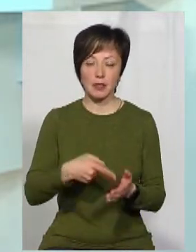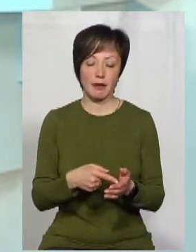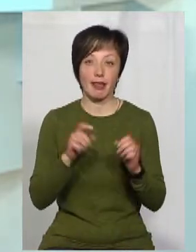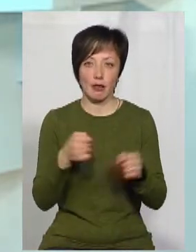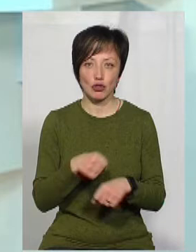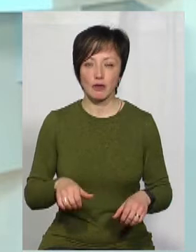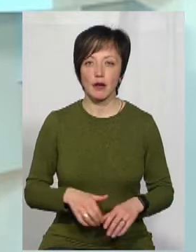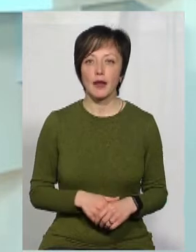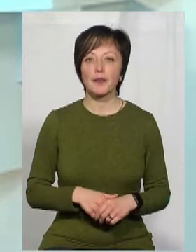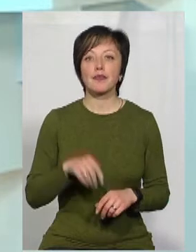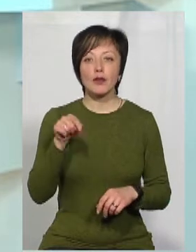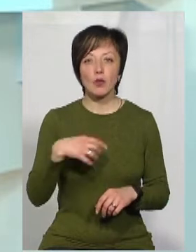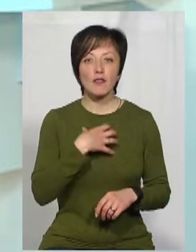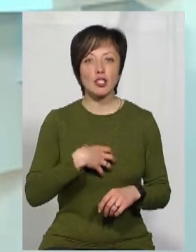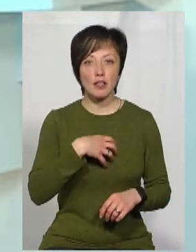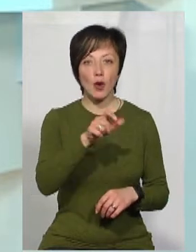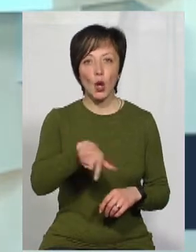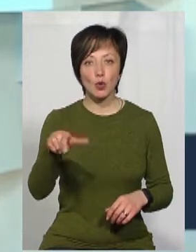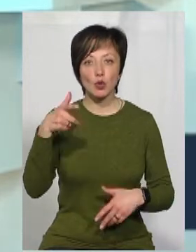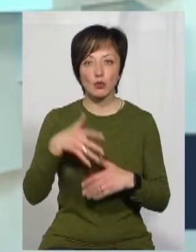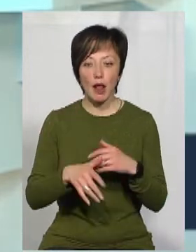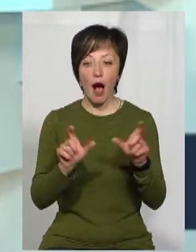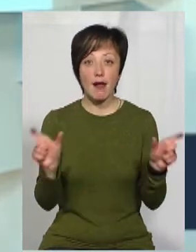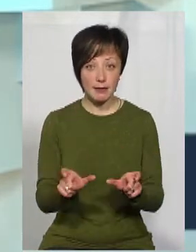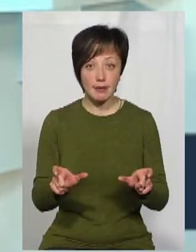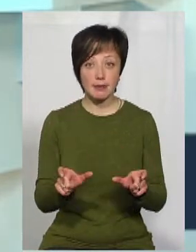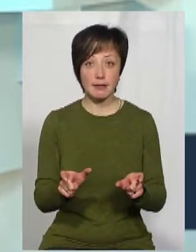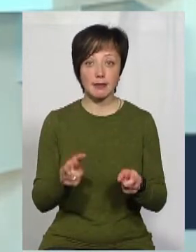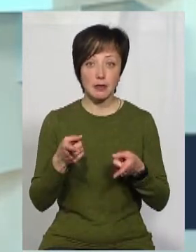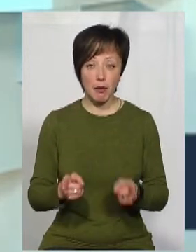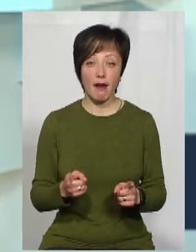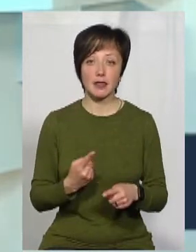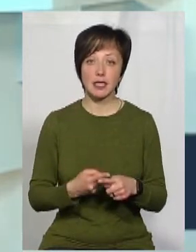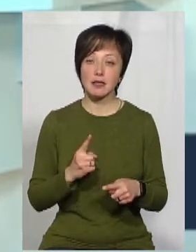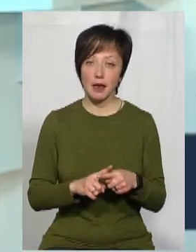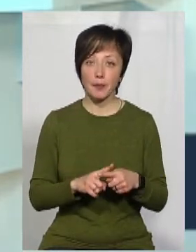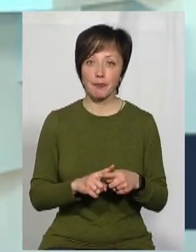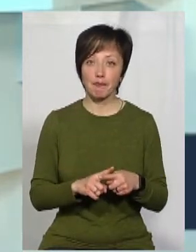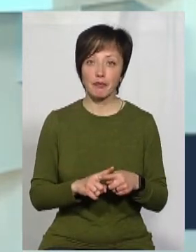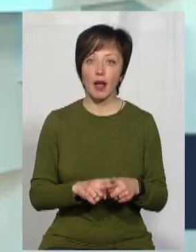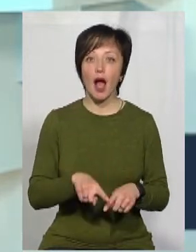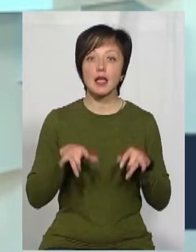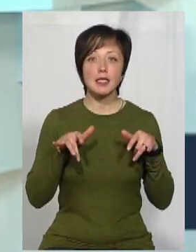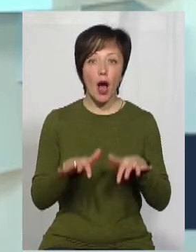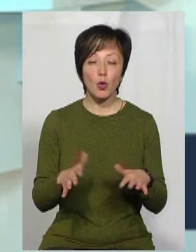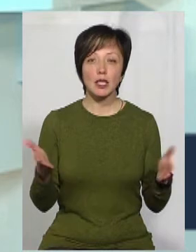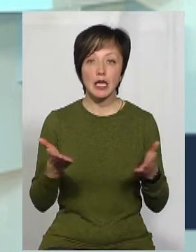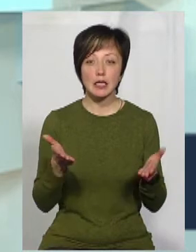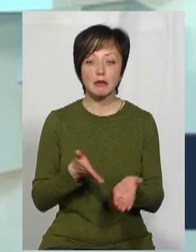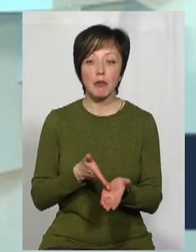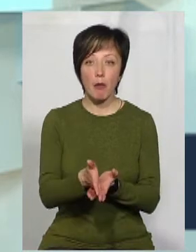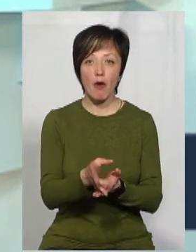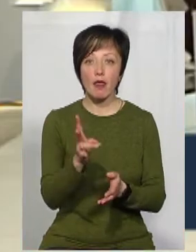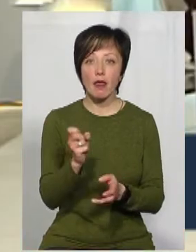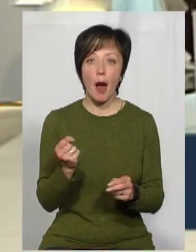поставити неможливо. І тут важливо, аби люди розуміли, що карантин, насправді, да, це ті заходи, які